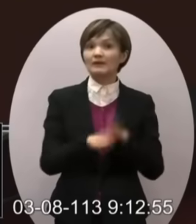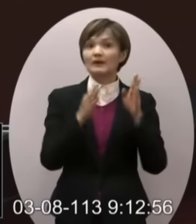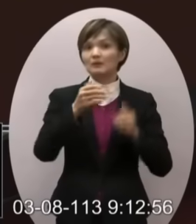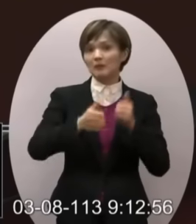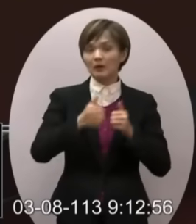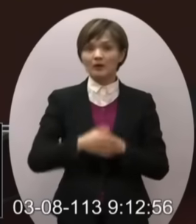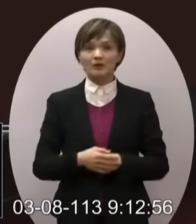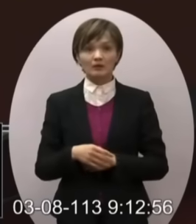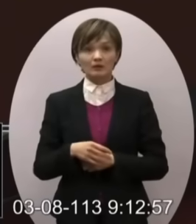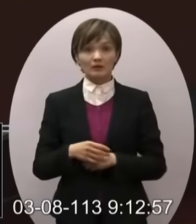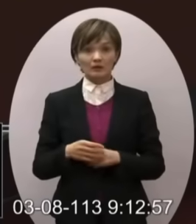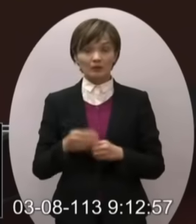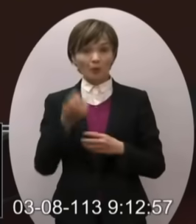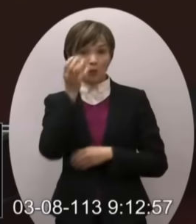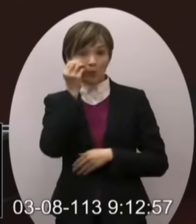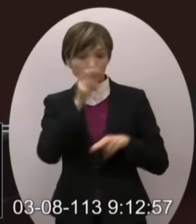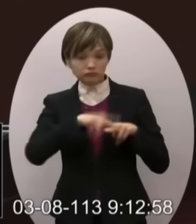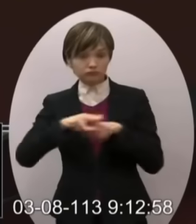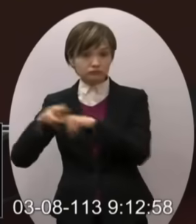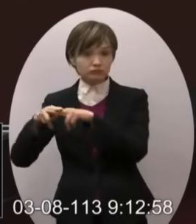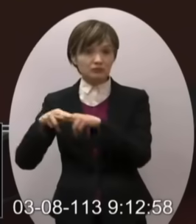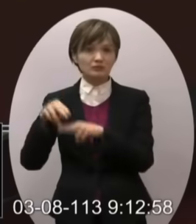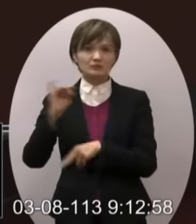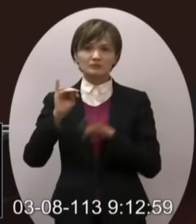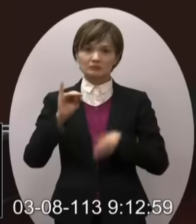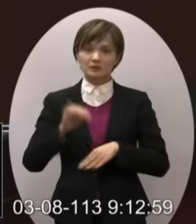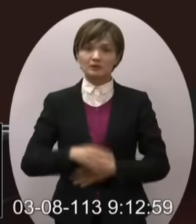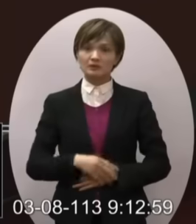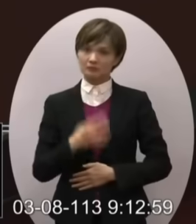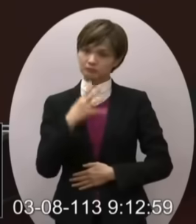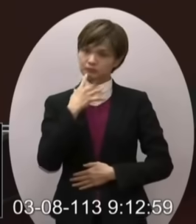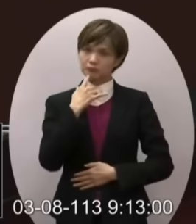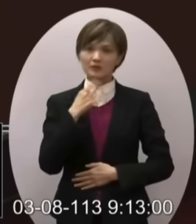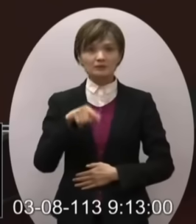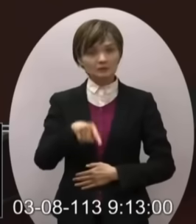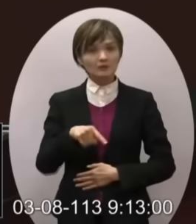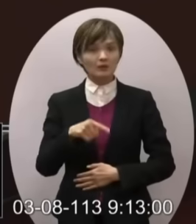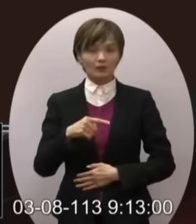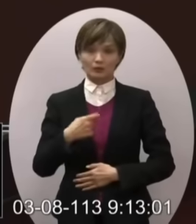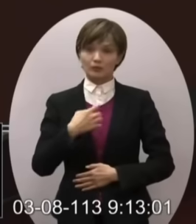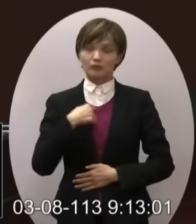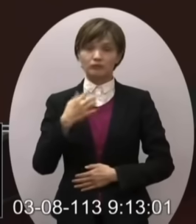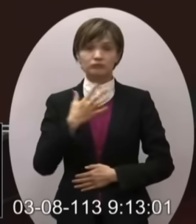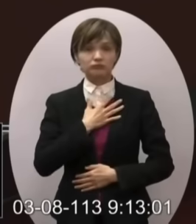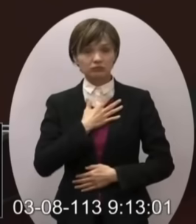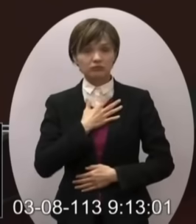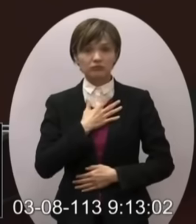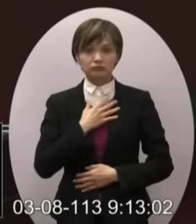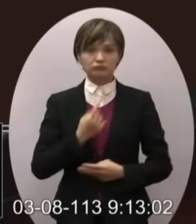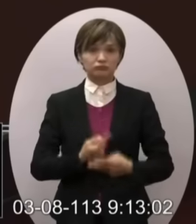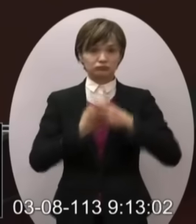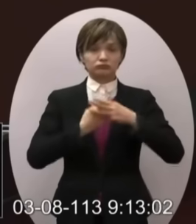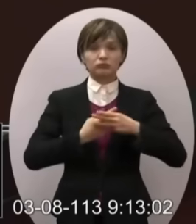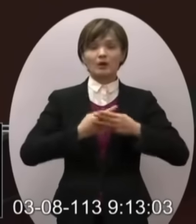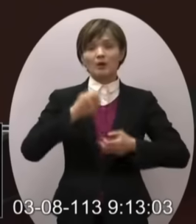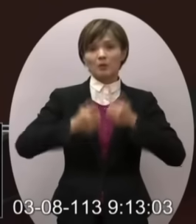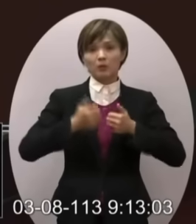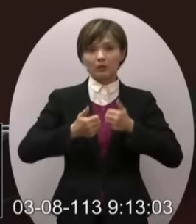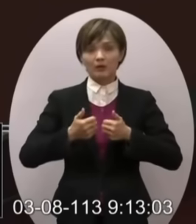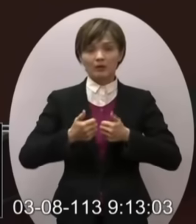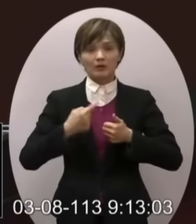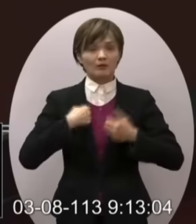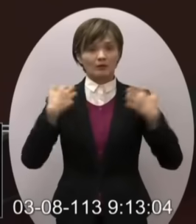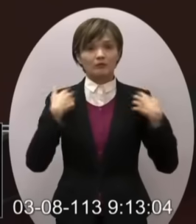人不到的观众席。我们要问，这明明是我们国家的主场，为什么会去安排一个礼拜四下午